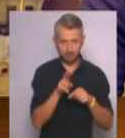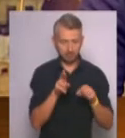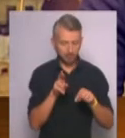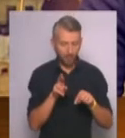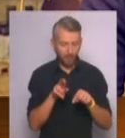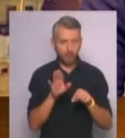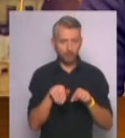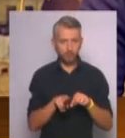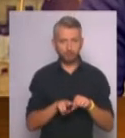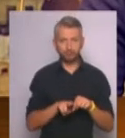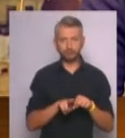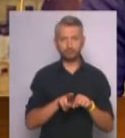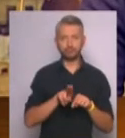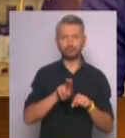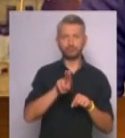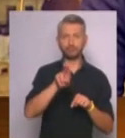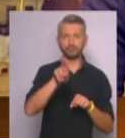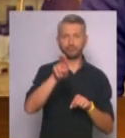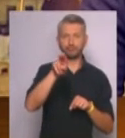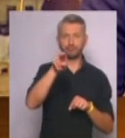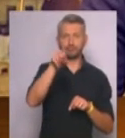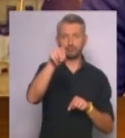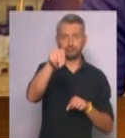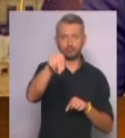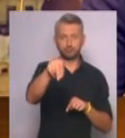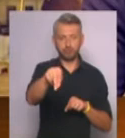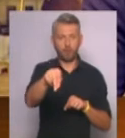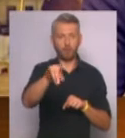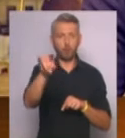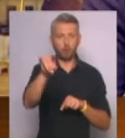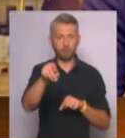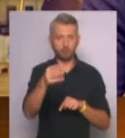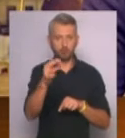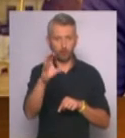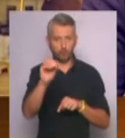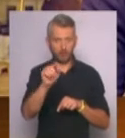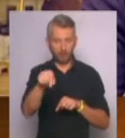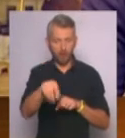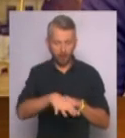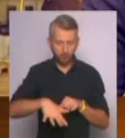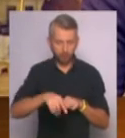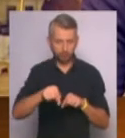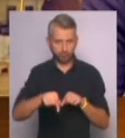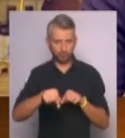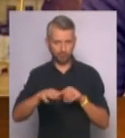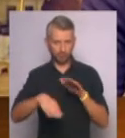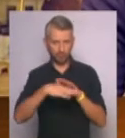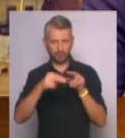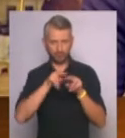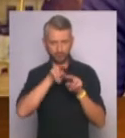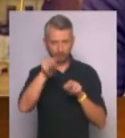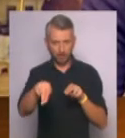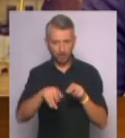буде з'єднуватись з Бориспільським шосе за Харківською площаддю. А